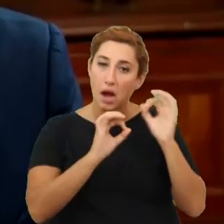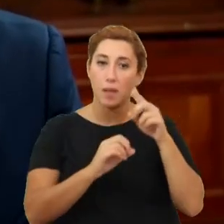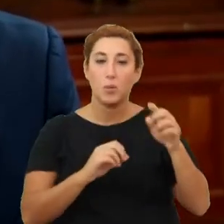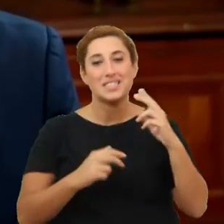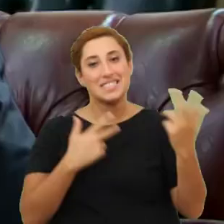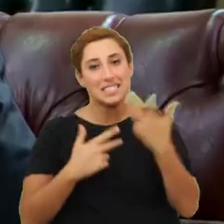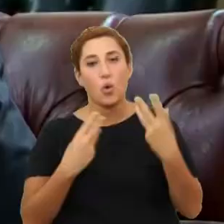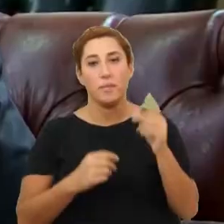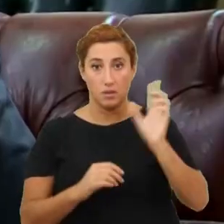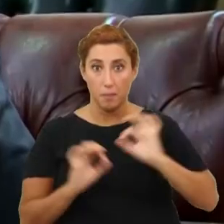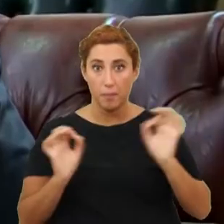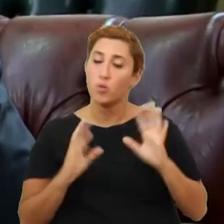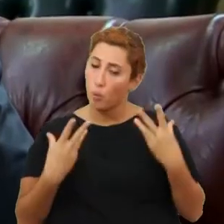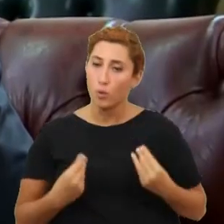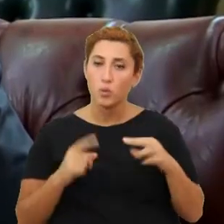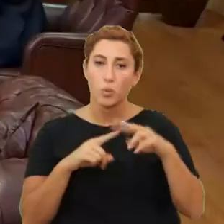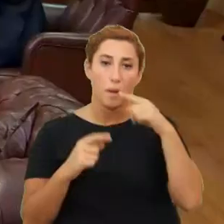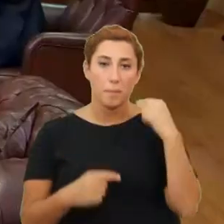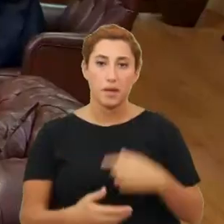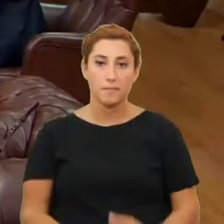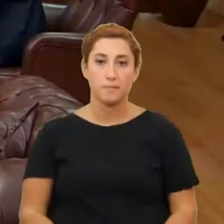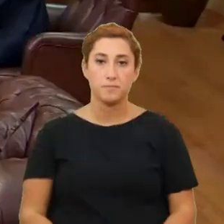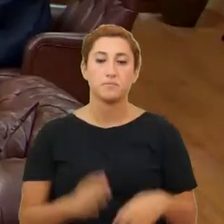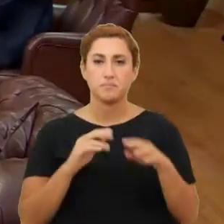orayı hızlandırmak için. Tamam mı? Olur Nurhan Bey.